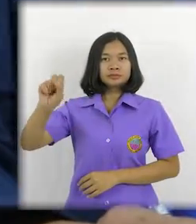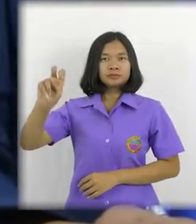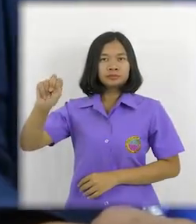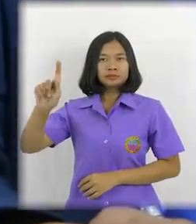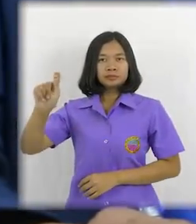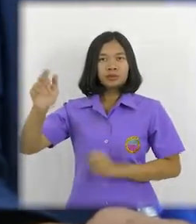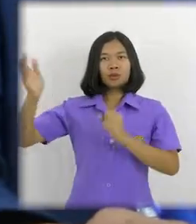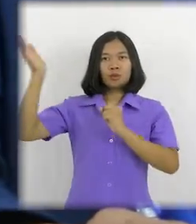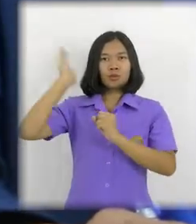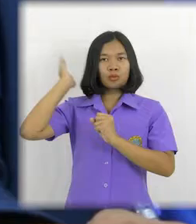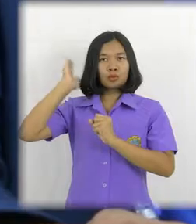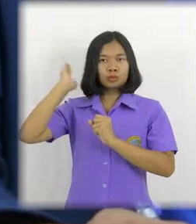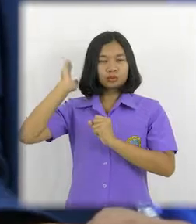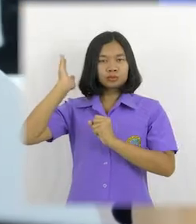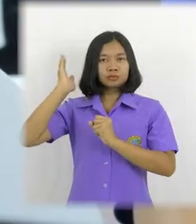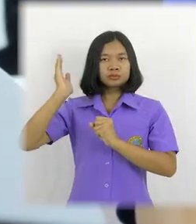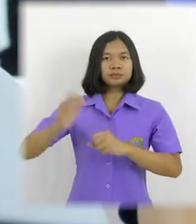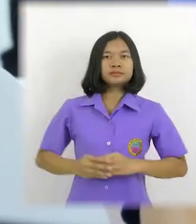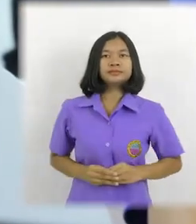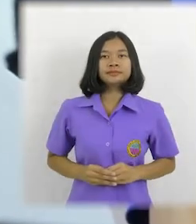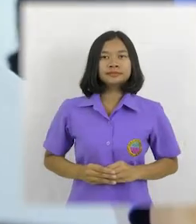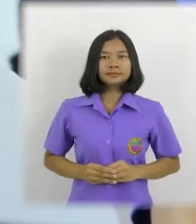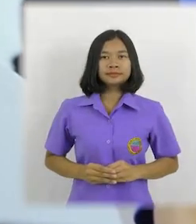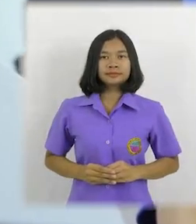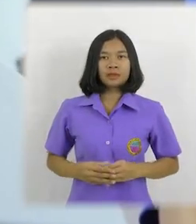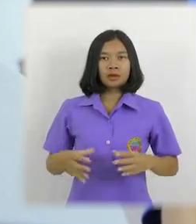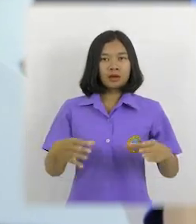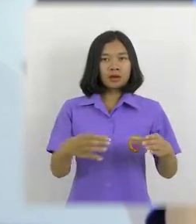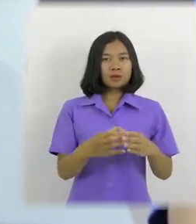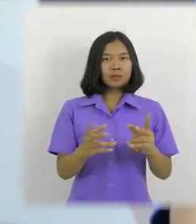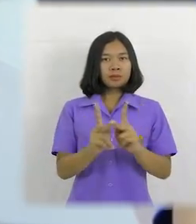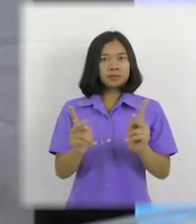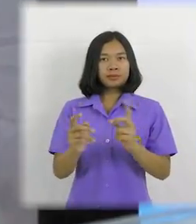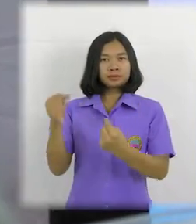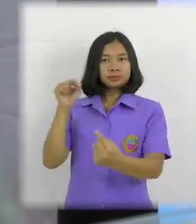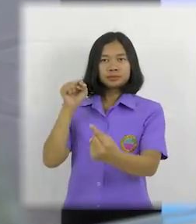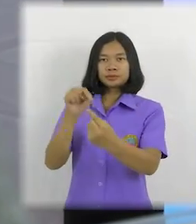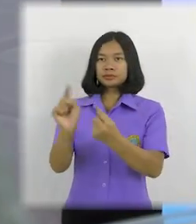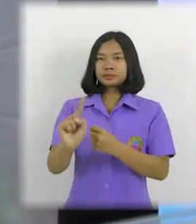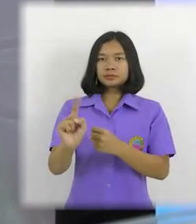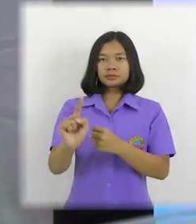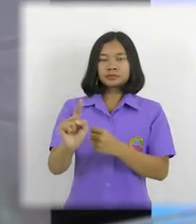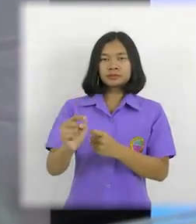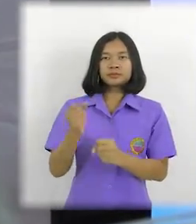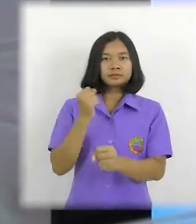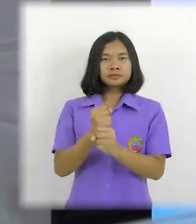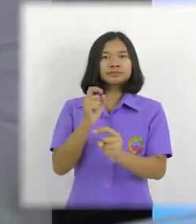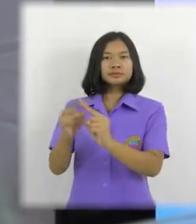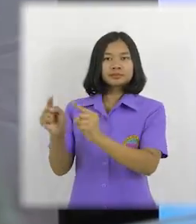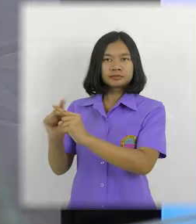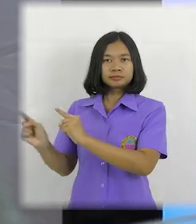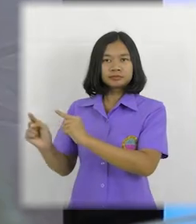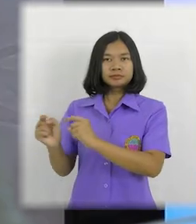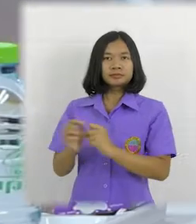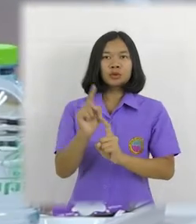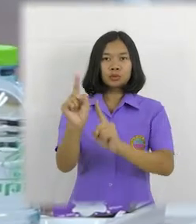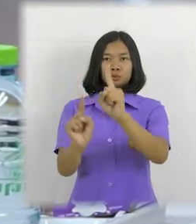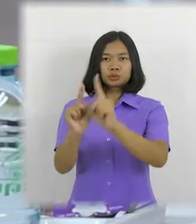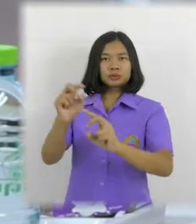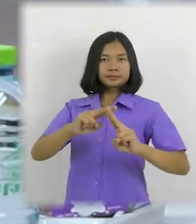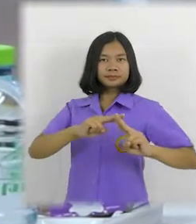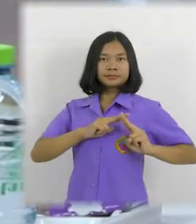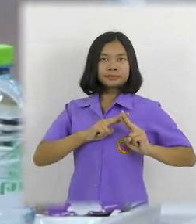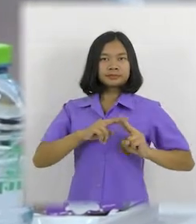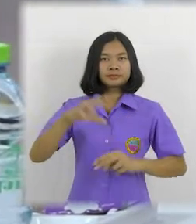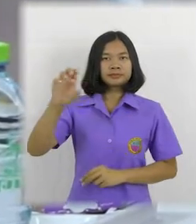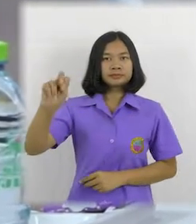การสำนักงานอธิการบดีนำเสนอภาพรวมของสำนักงานอธิการบดีจากนั้นคณะกรรมการได้แจ้งวัตถุประสงค์และรายงานผลการด